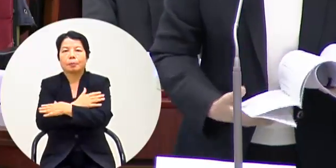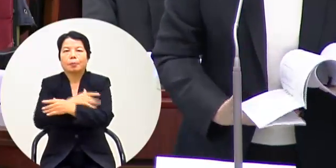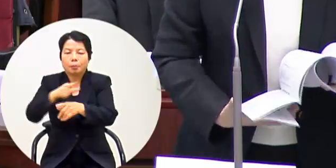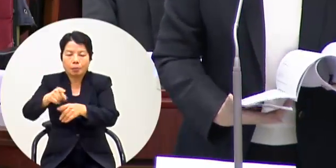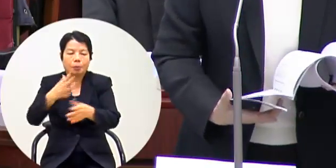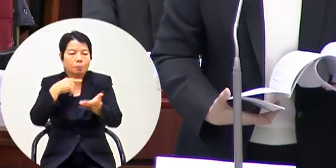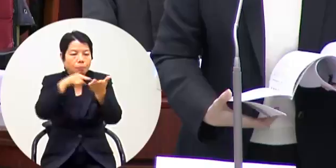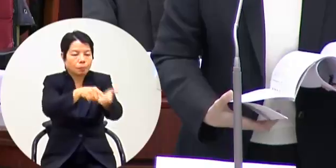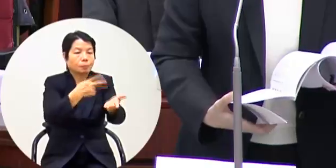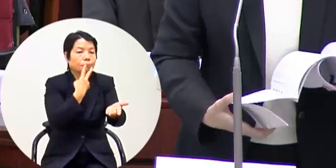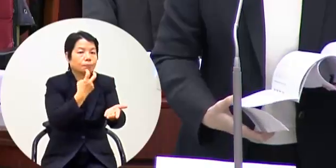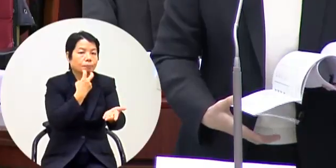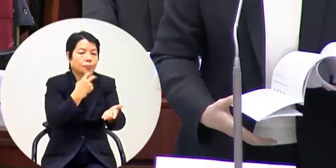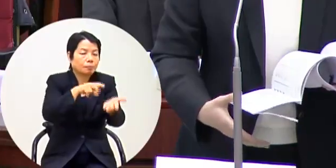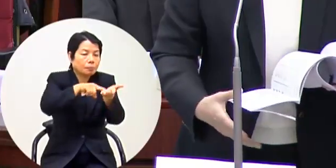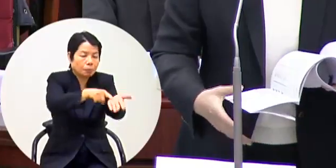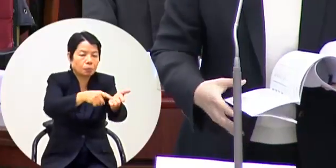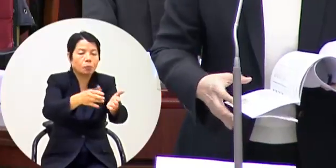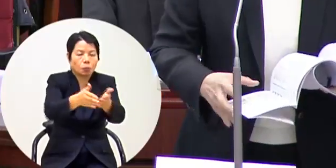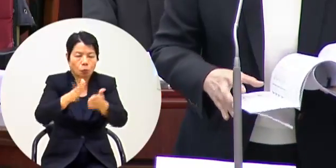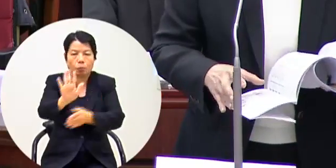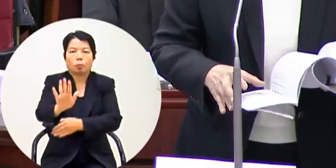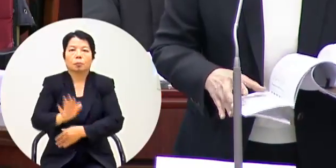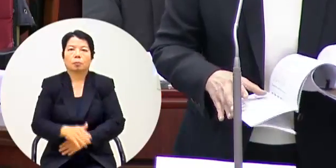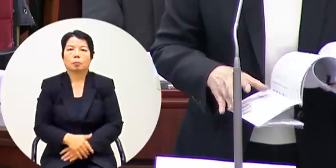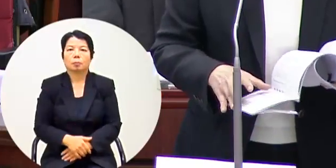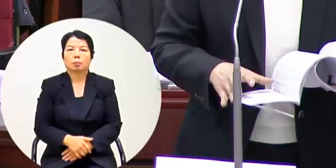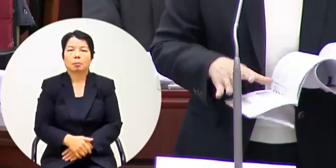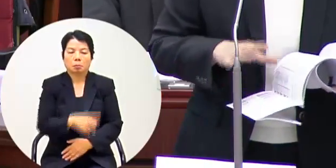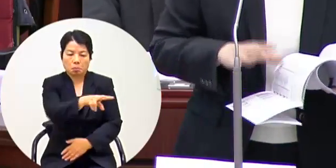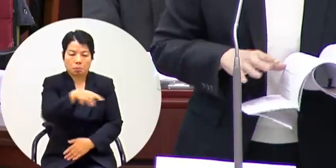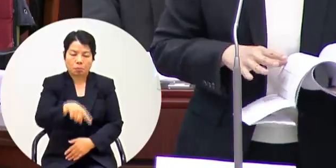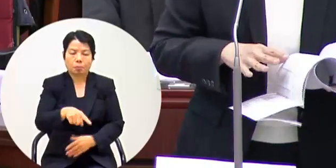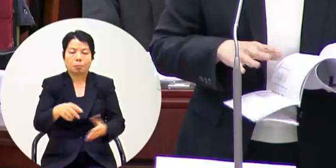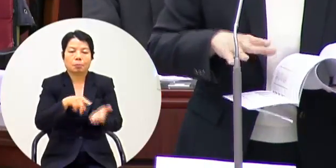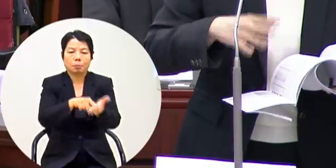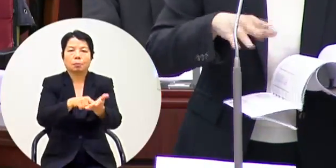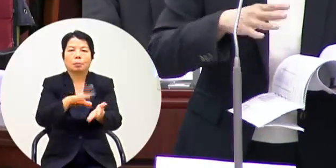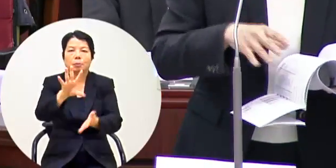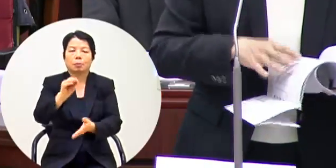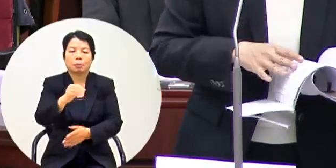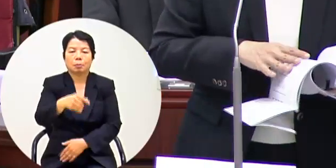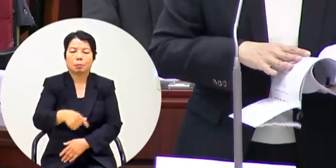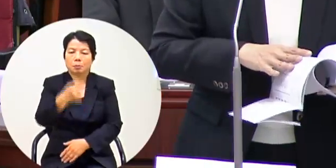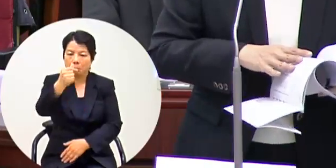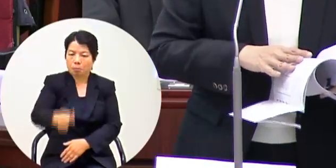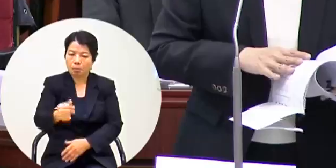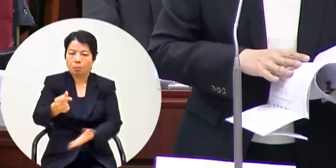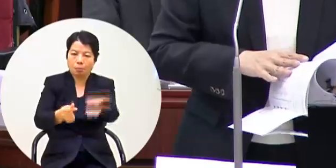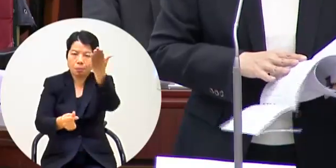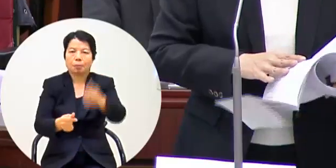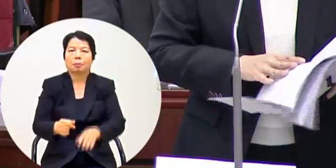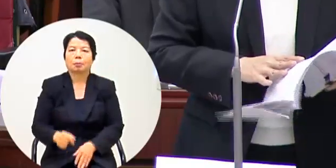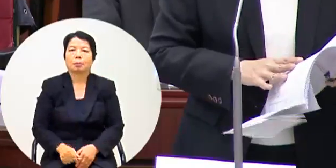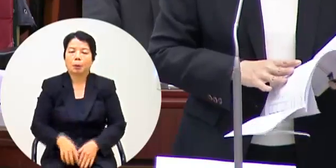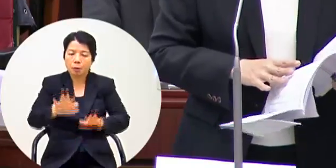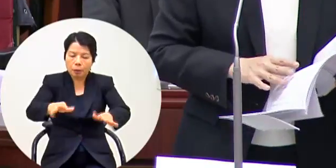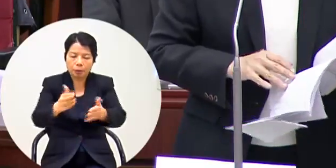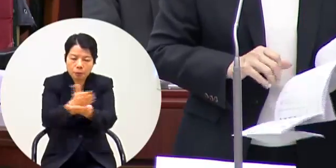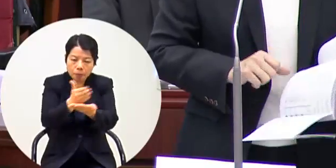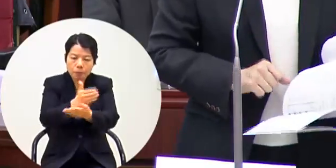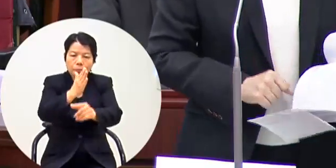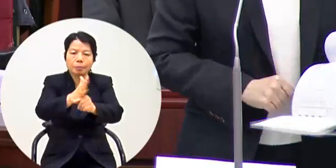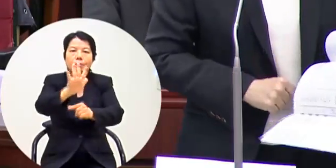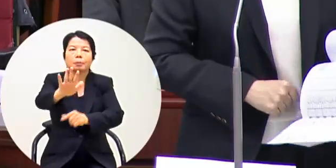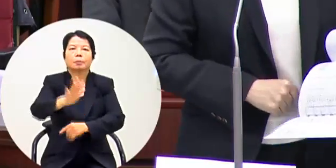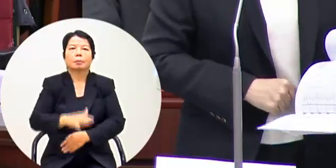块总共争取下来也都是上亿的，那现在都还在审核当中。 所以未来高雄市除了